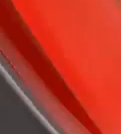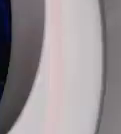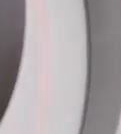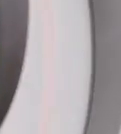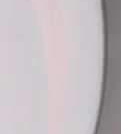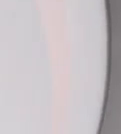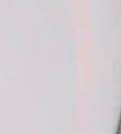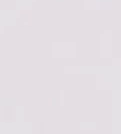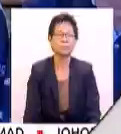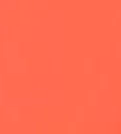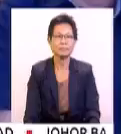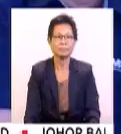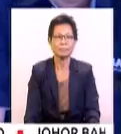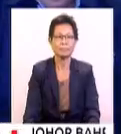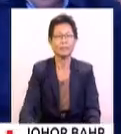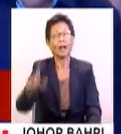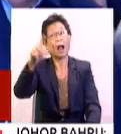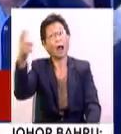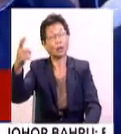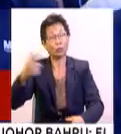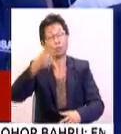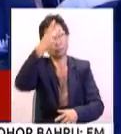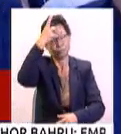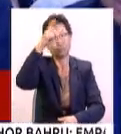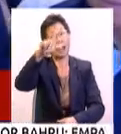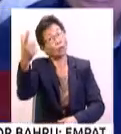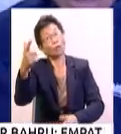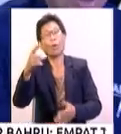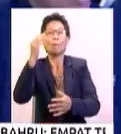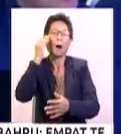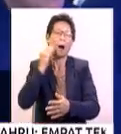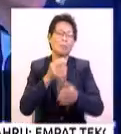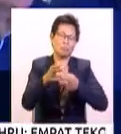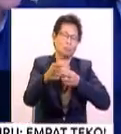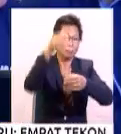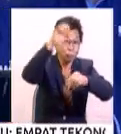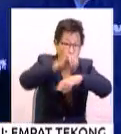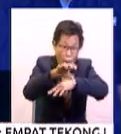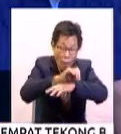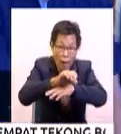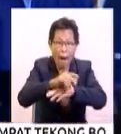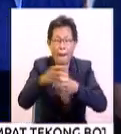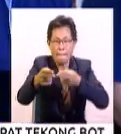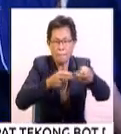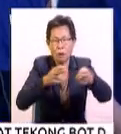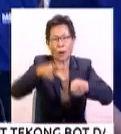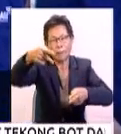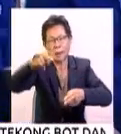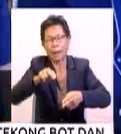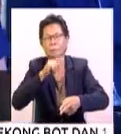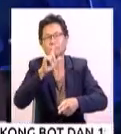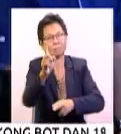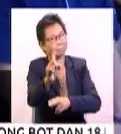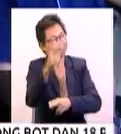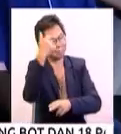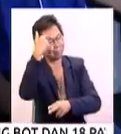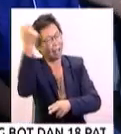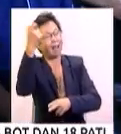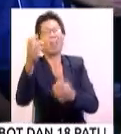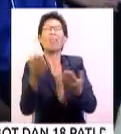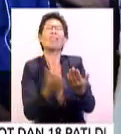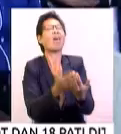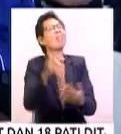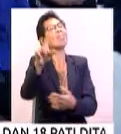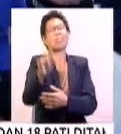disediakan. Selain itu, Tun Dr. Mahathir turut mengingatkan pengurusan PNB supaya tidak leka dan mengambil mudah amanah